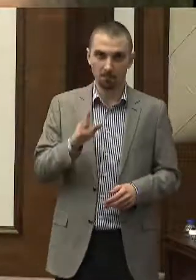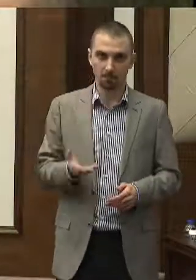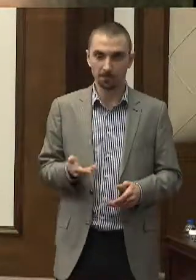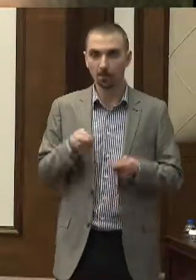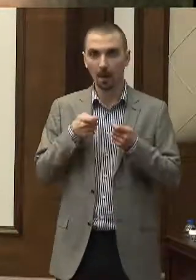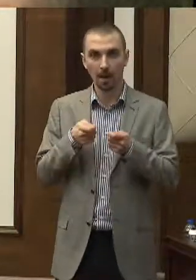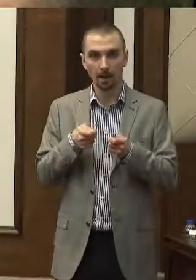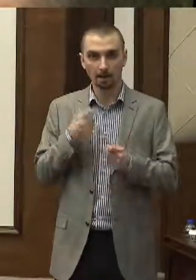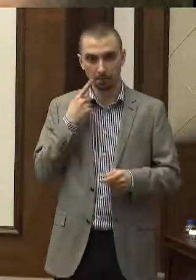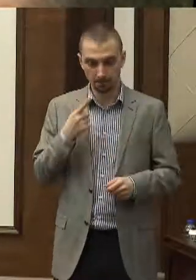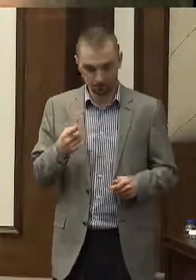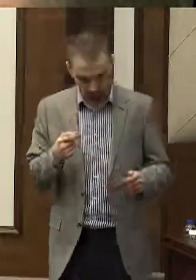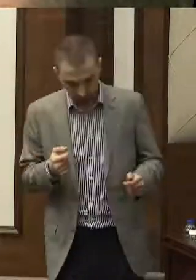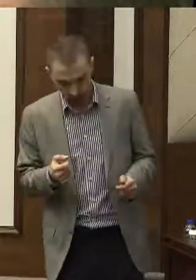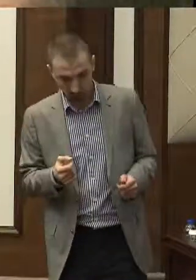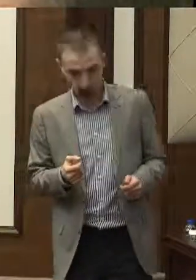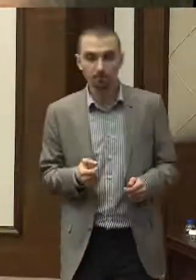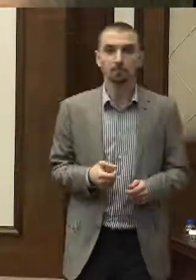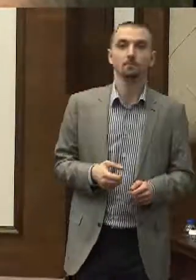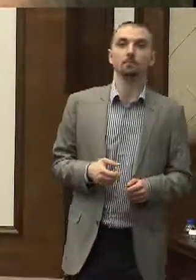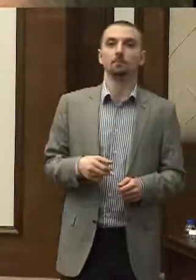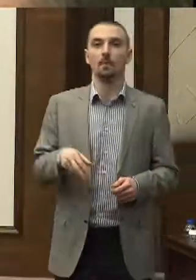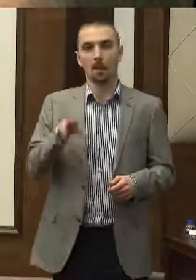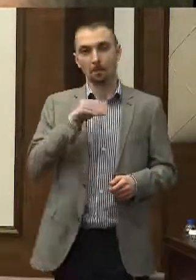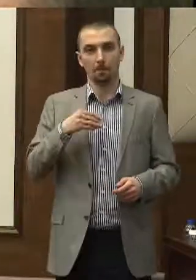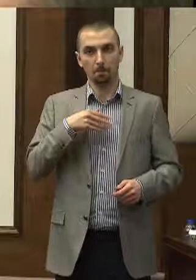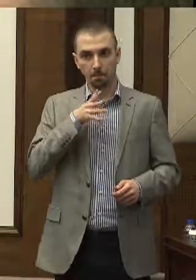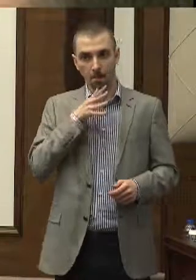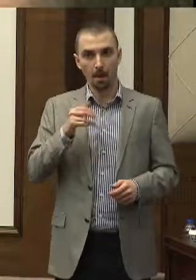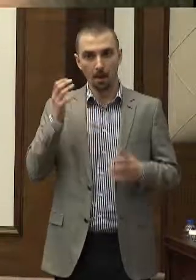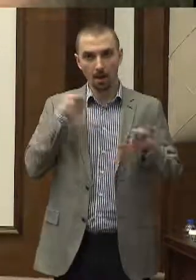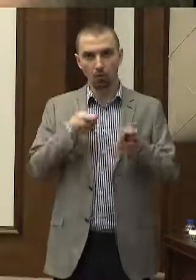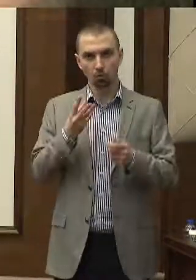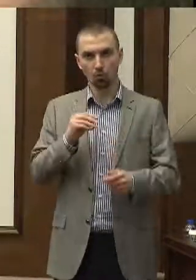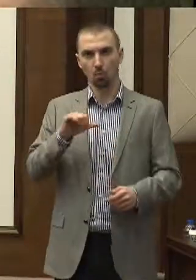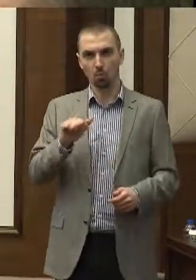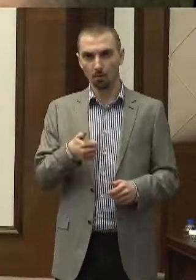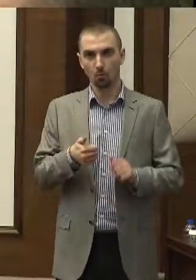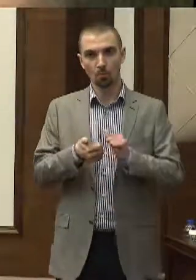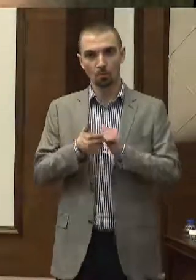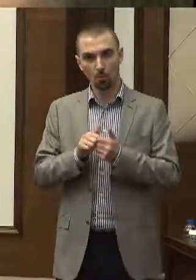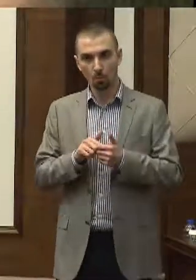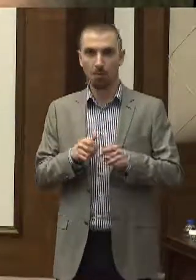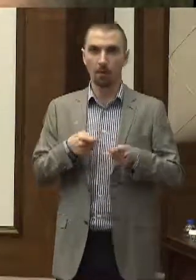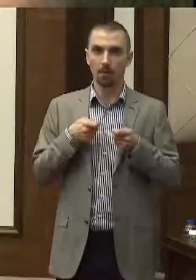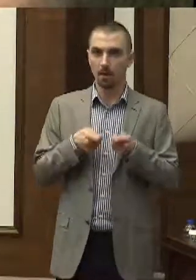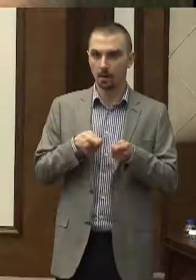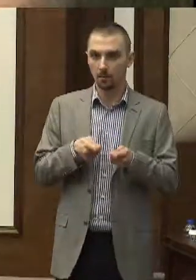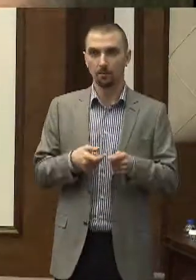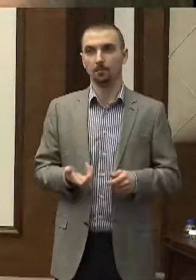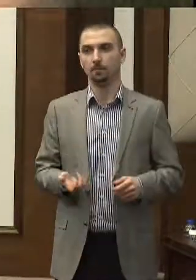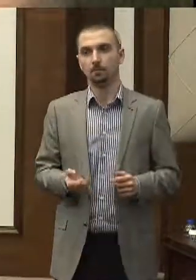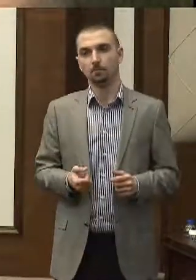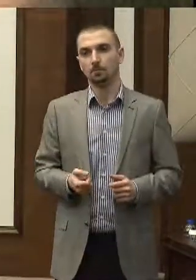alanında her alanda gerekli olduğunu hepimiz biliyoruz. Gençliğimize spor ahlakı, spor